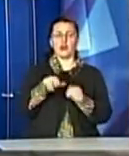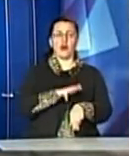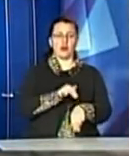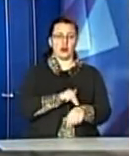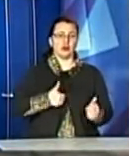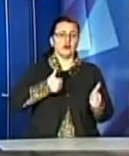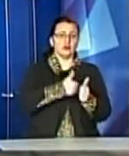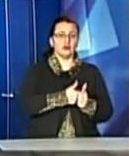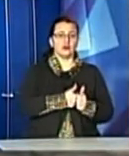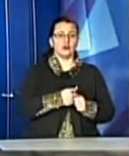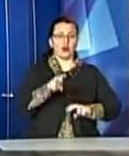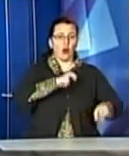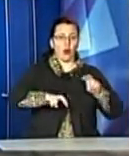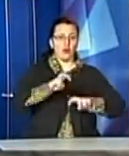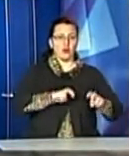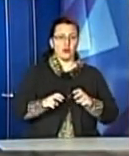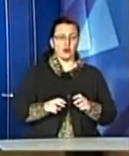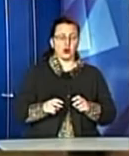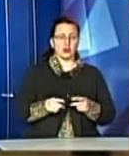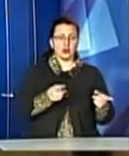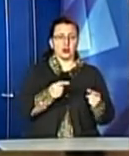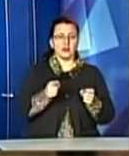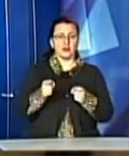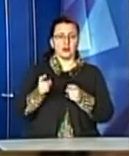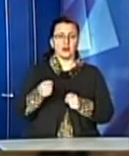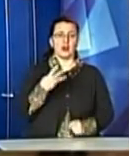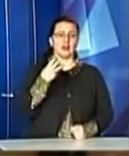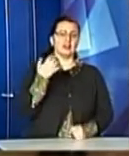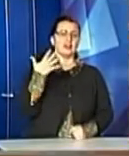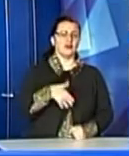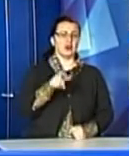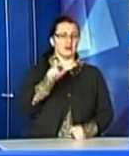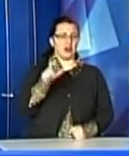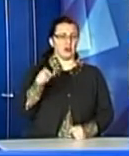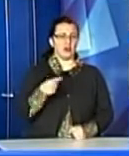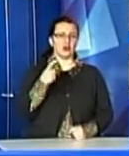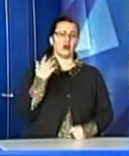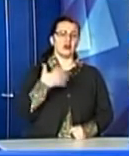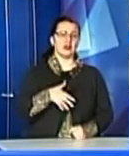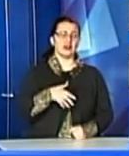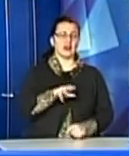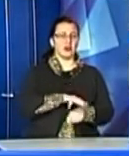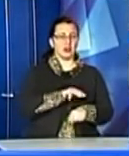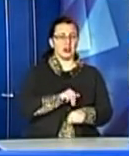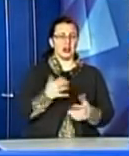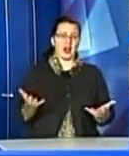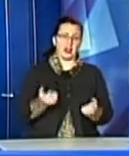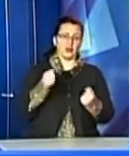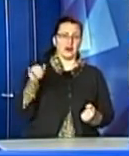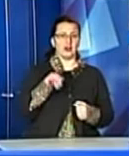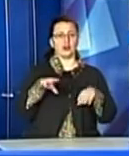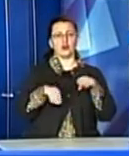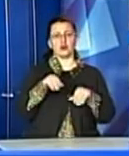До пошуків хлопчика були задіяні близько 350 осіб, понад 150 правоохоронців, а також рятувальники та